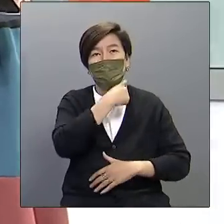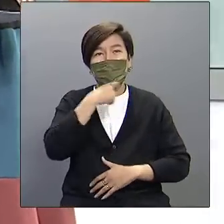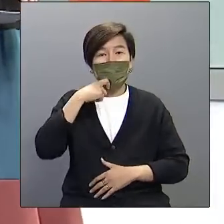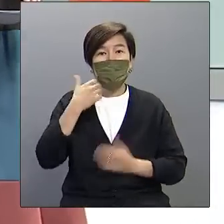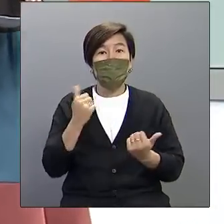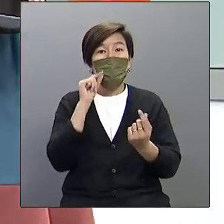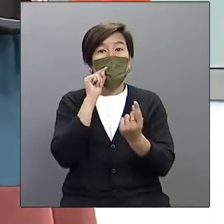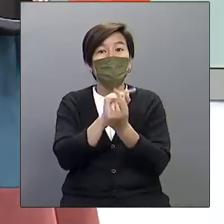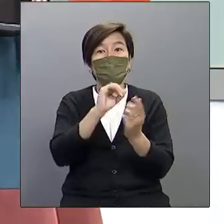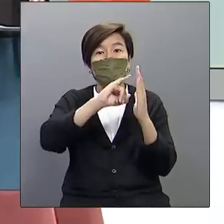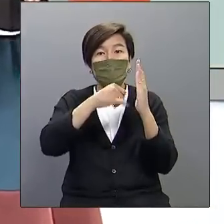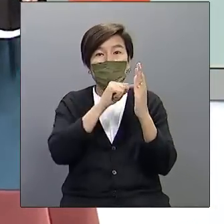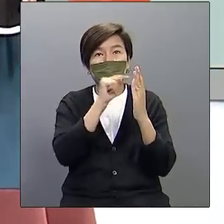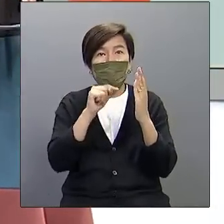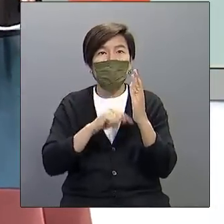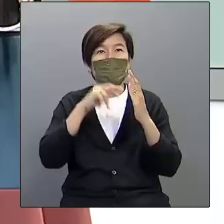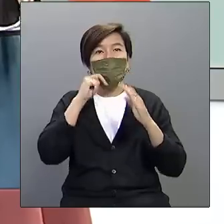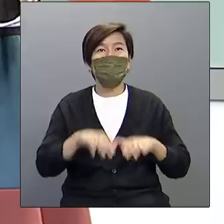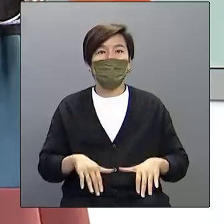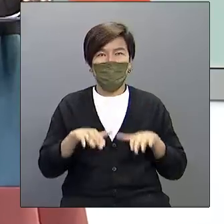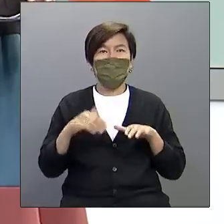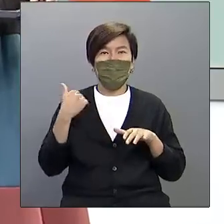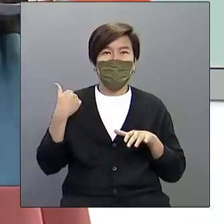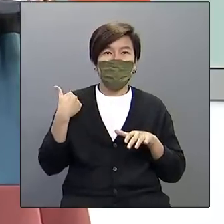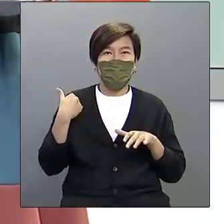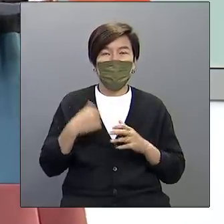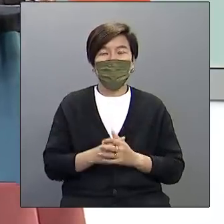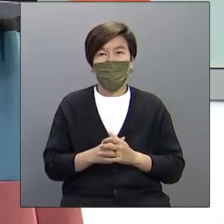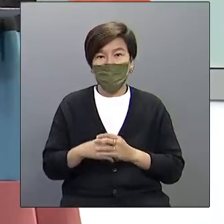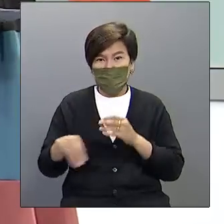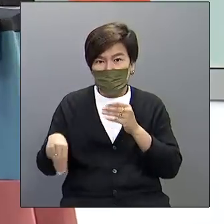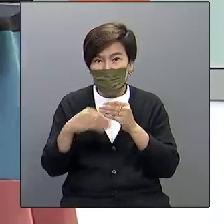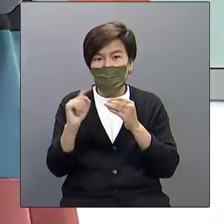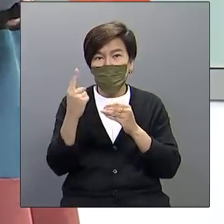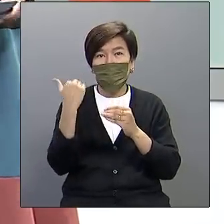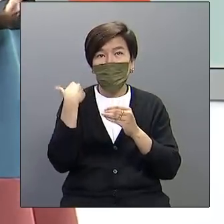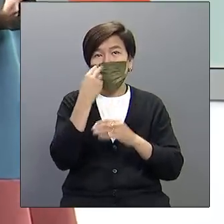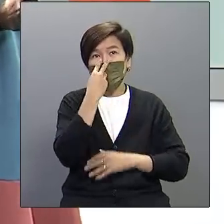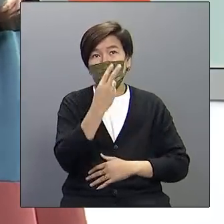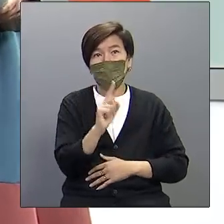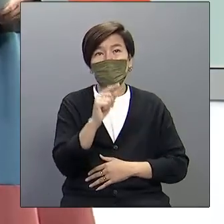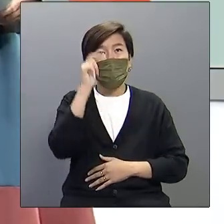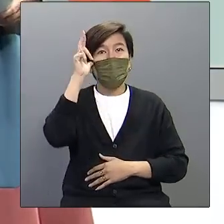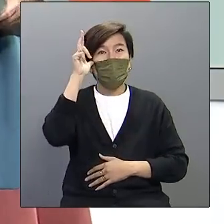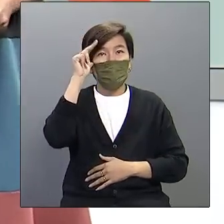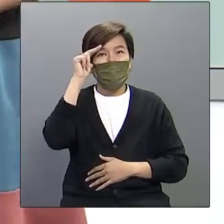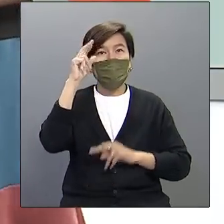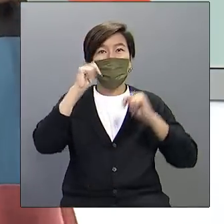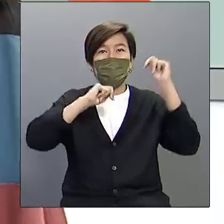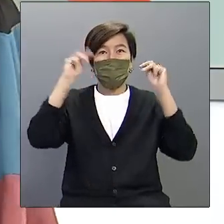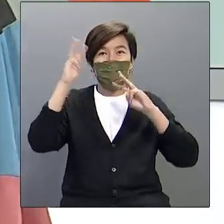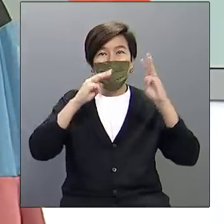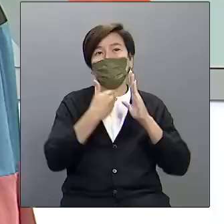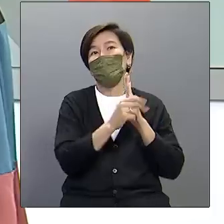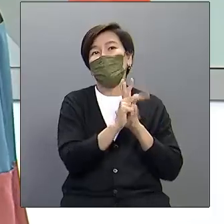ระเชิญกับปัญหาอุทกกภัยที่เกิดขึ้นก็มีหลายจหวดทเพิ่มเขามาเหมือนกันรายเรียงกมาได้ก็คือที่ลำปางครสวรร์